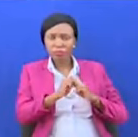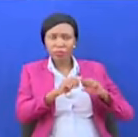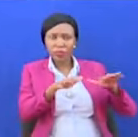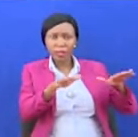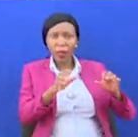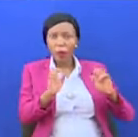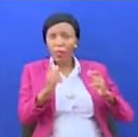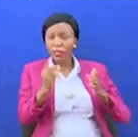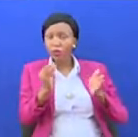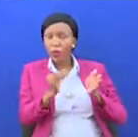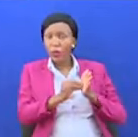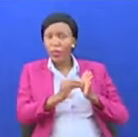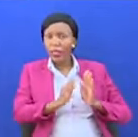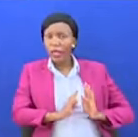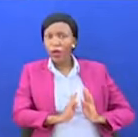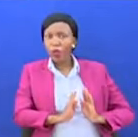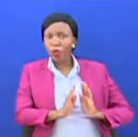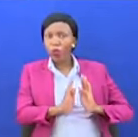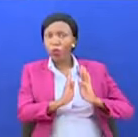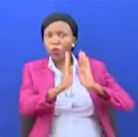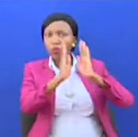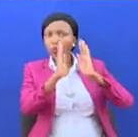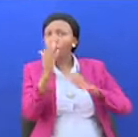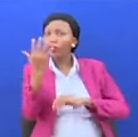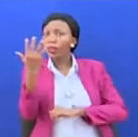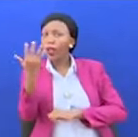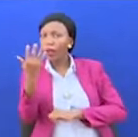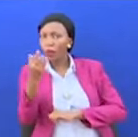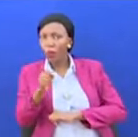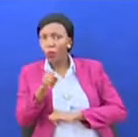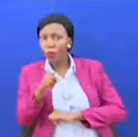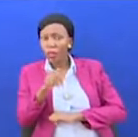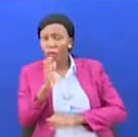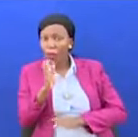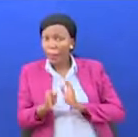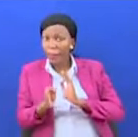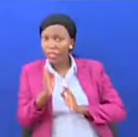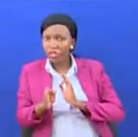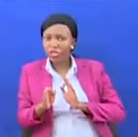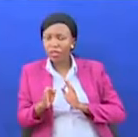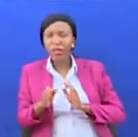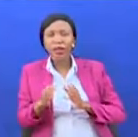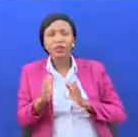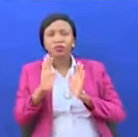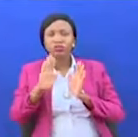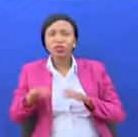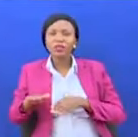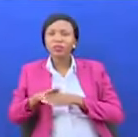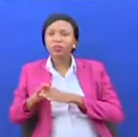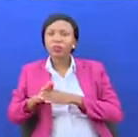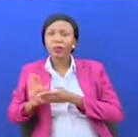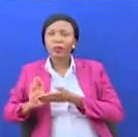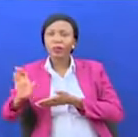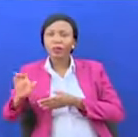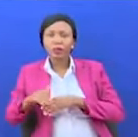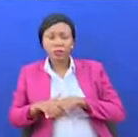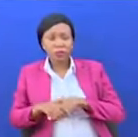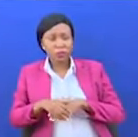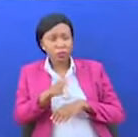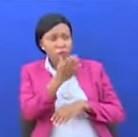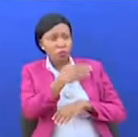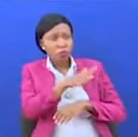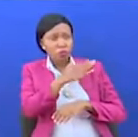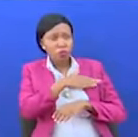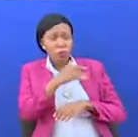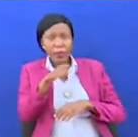tano ambazo hizi tukizikamilisha tutakwenda kwenye cashless economy, kwamba hizi huduma ambazo zina facilitate cash